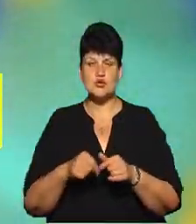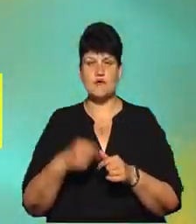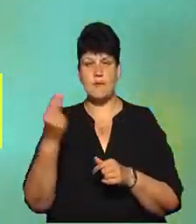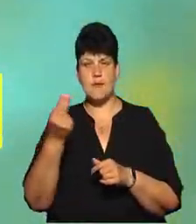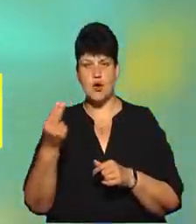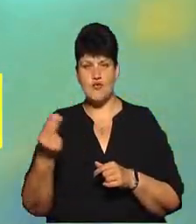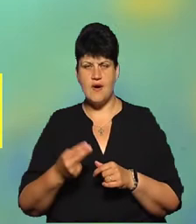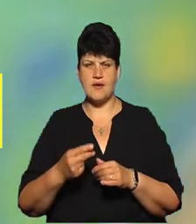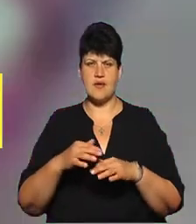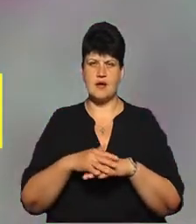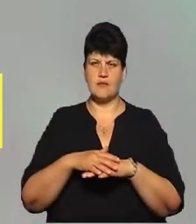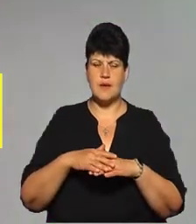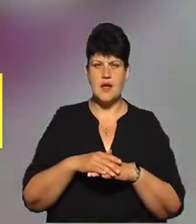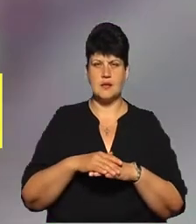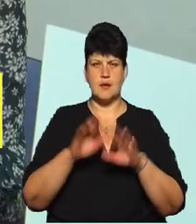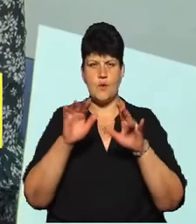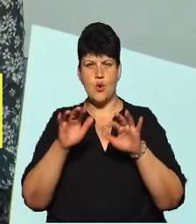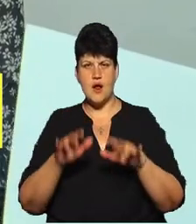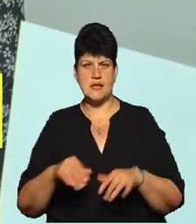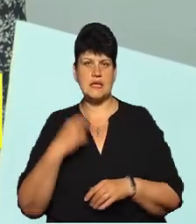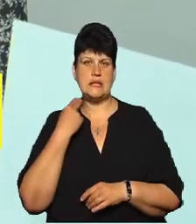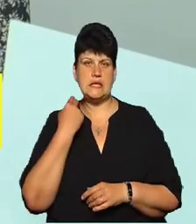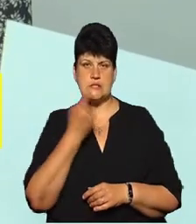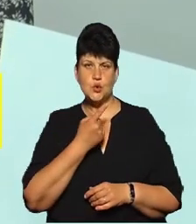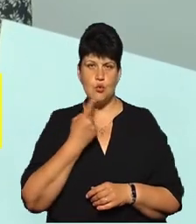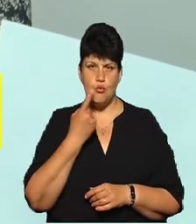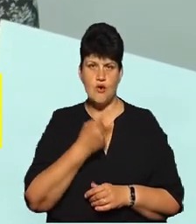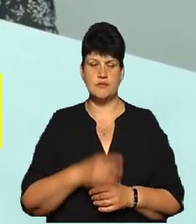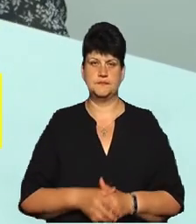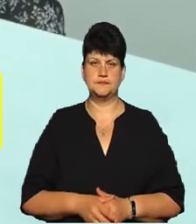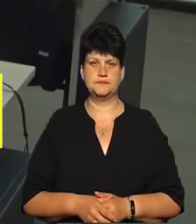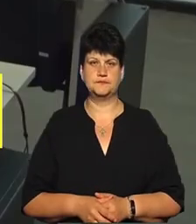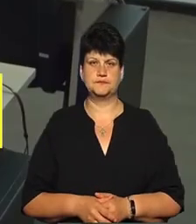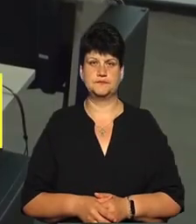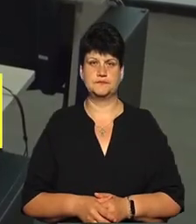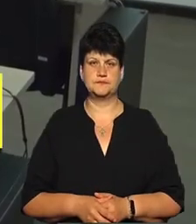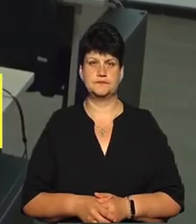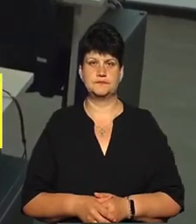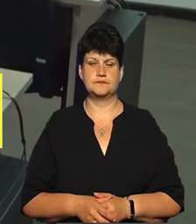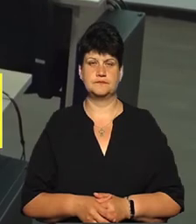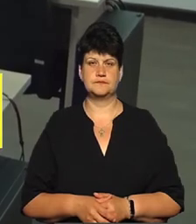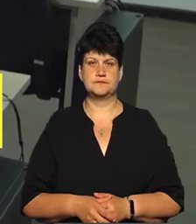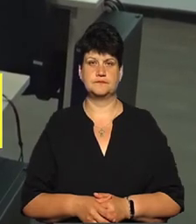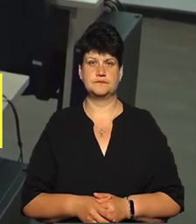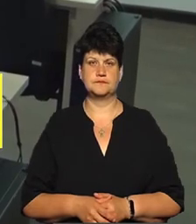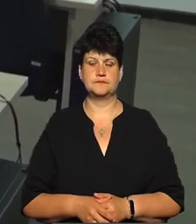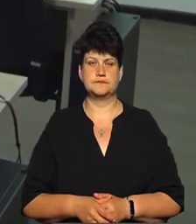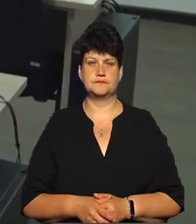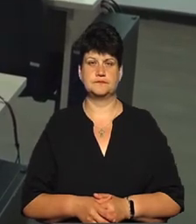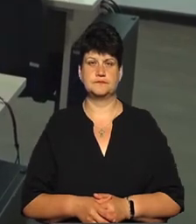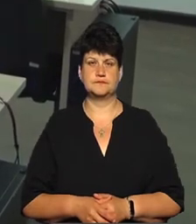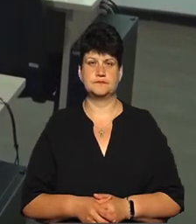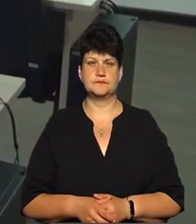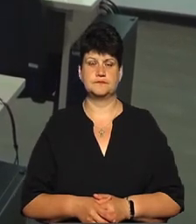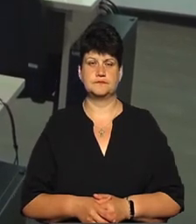арифметики, програмування та англійської мови, розповіла Ірина Паламарчук. Мирослава Західна, Оксана Галіяш, новини на